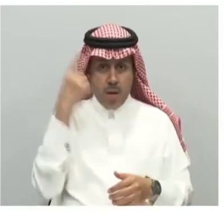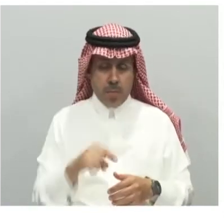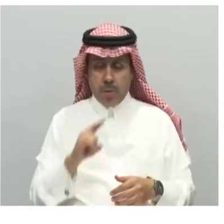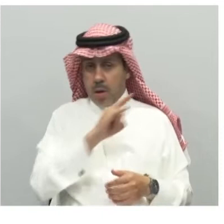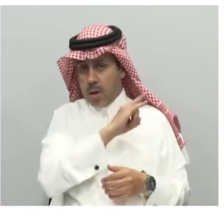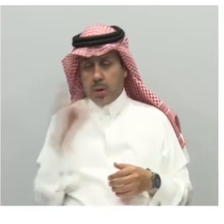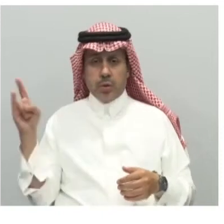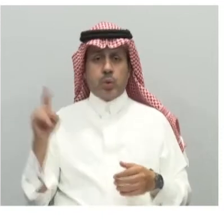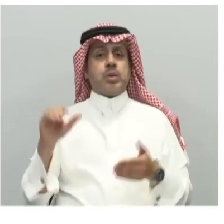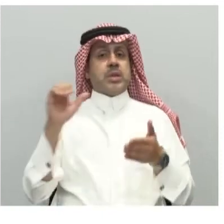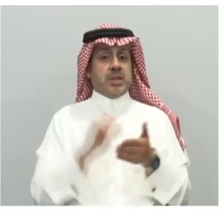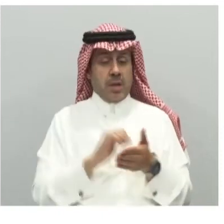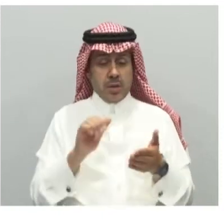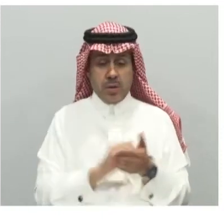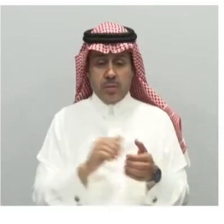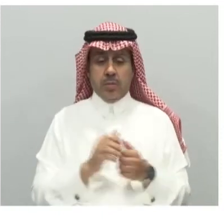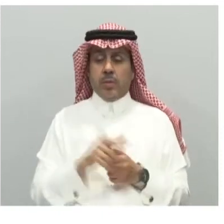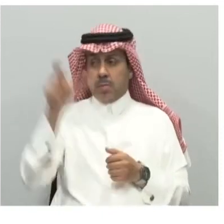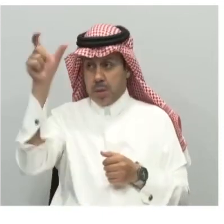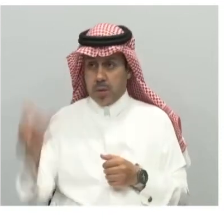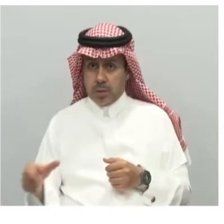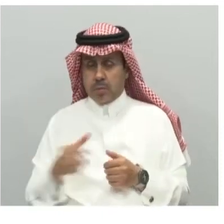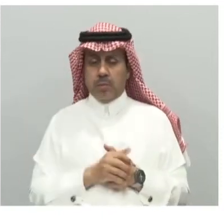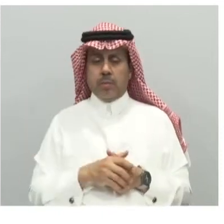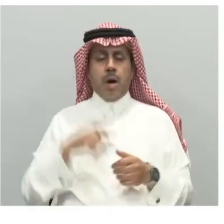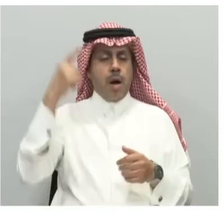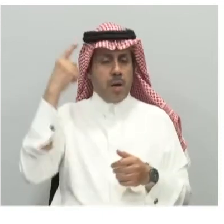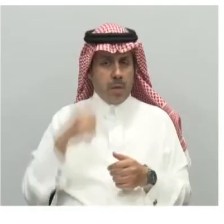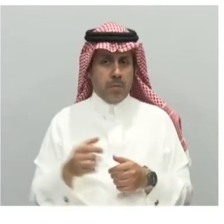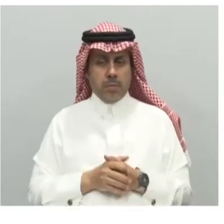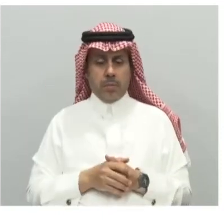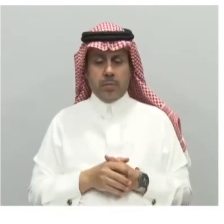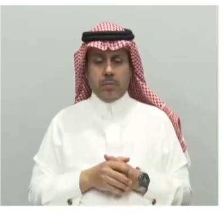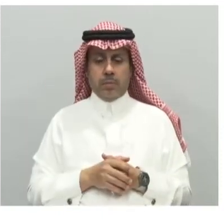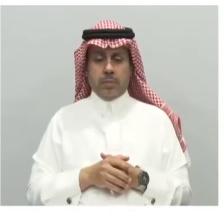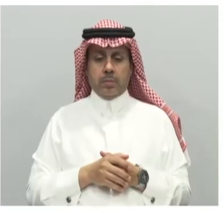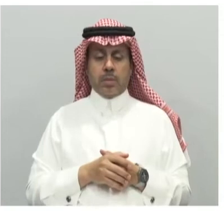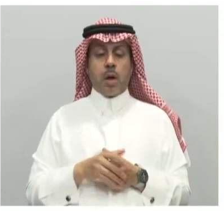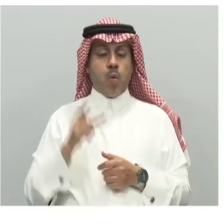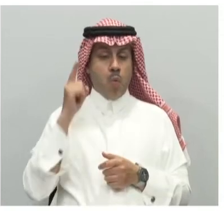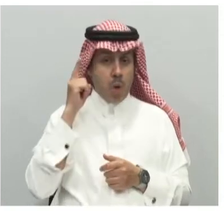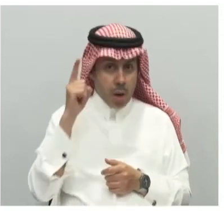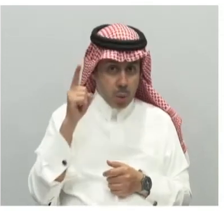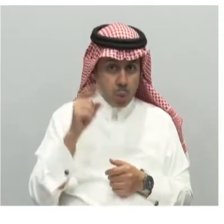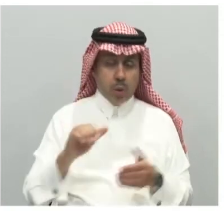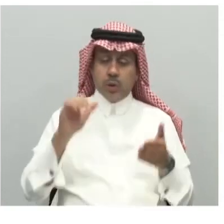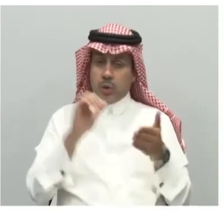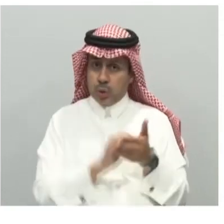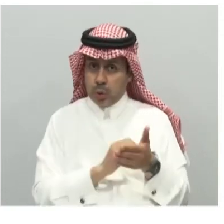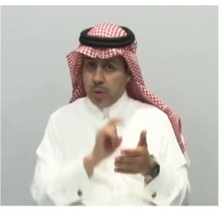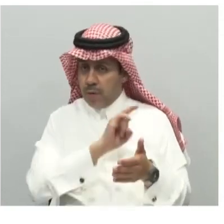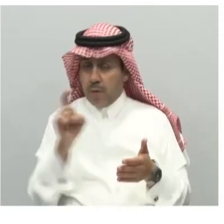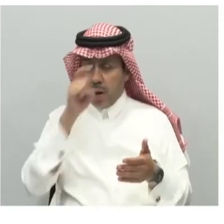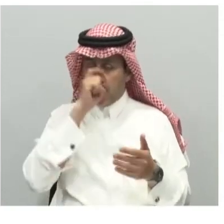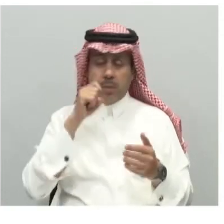ولو ولو سلطه احد متعاقدين فهو محرم ولا يصح ولو سرط ولو شرط فلا